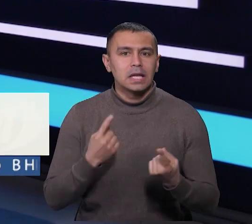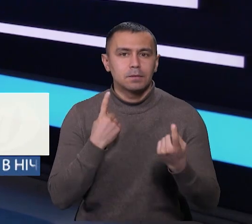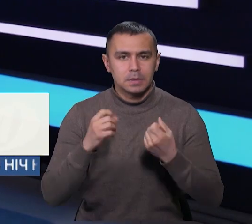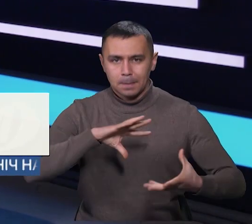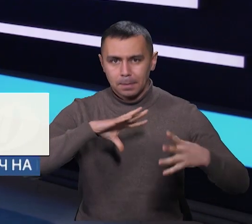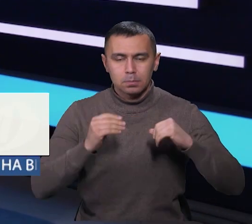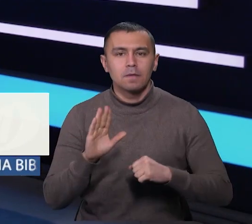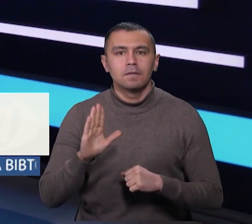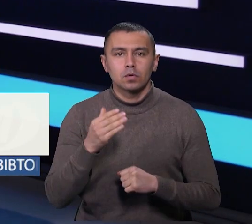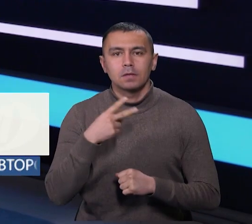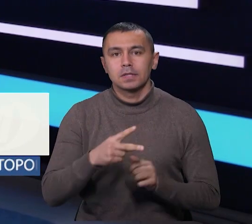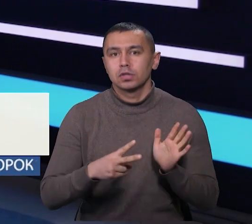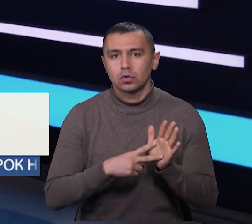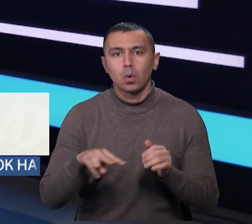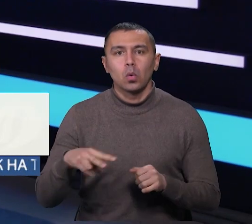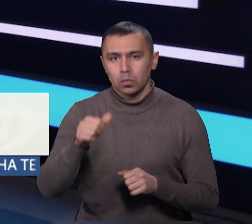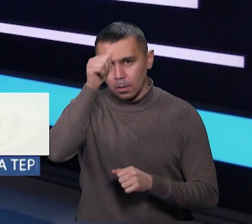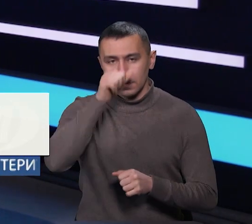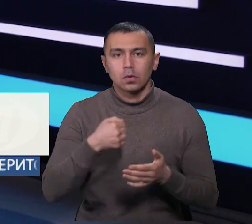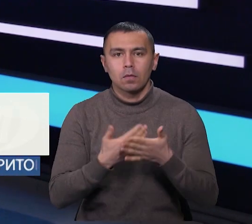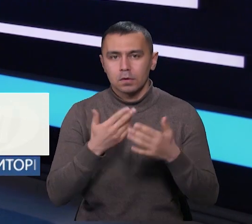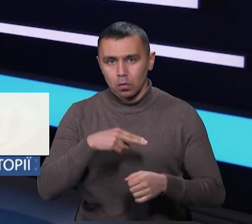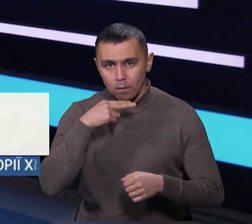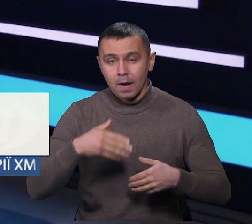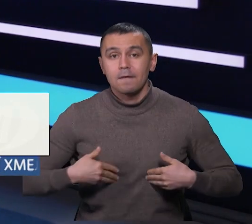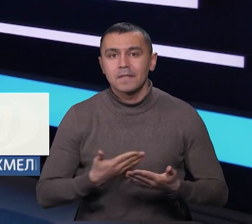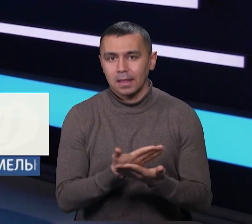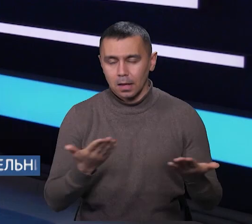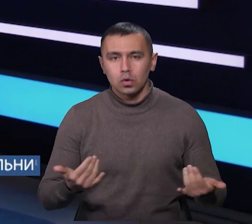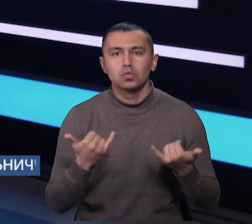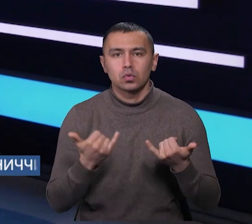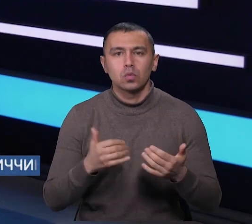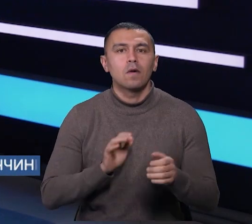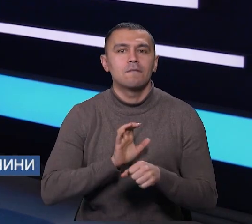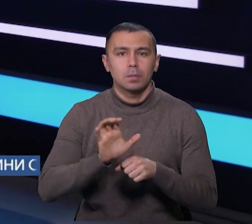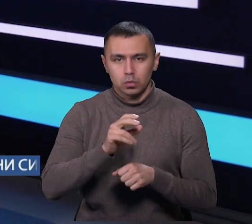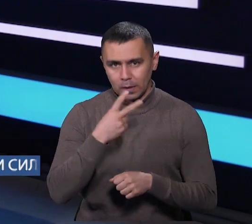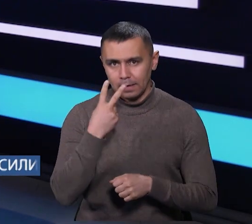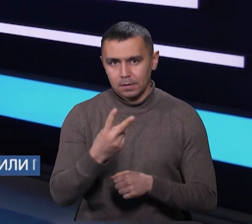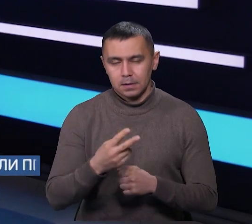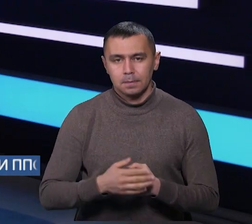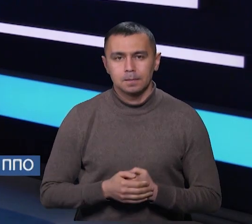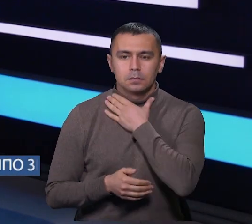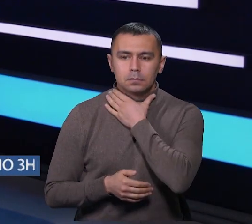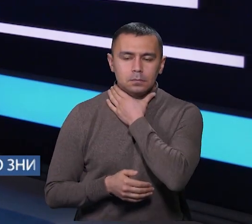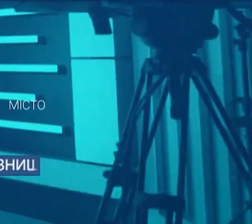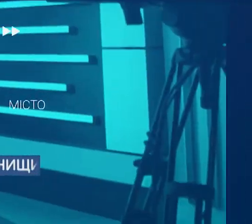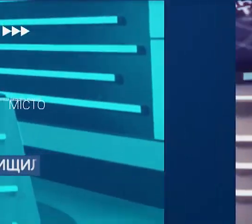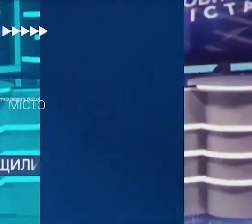Інформаційні підсумки вівторка, 27 лютого. До вашої уваги вітаю. Сьогодні у випуску дивіться.